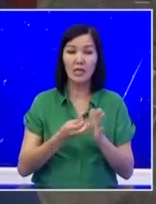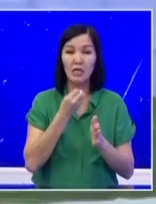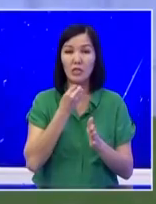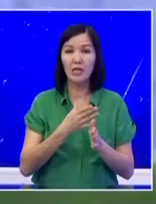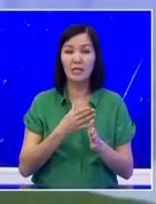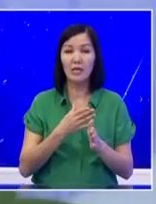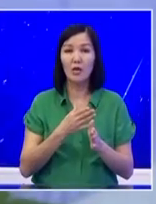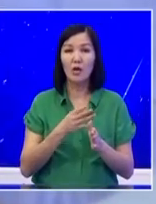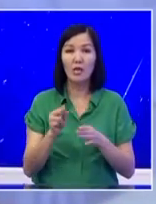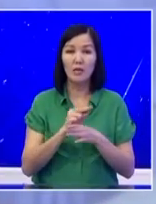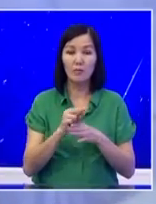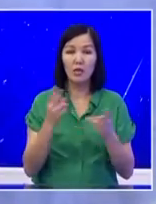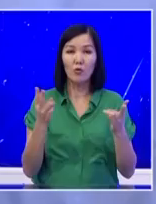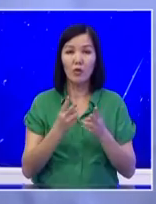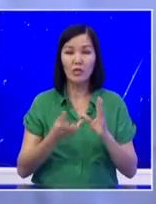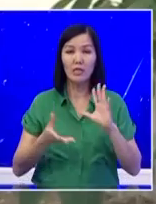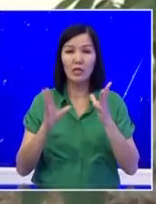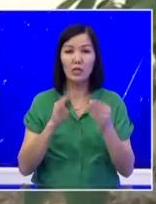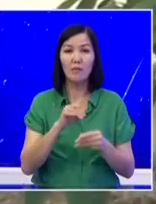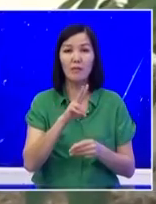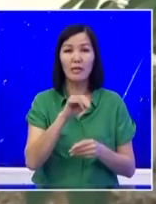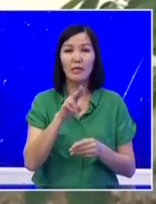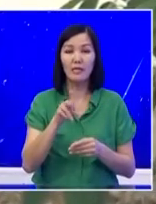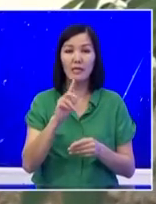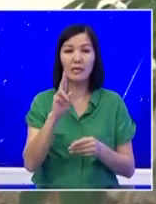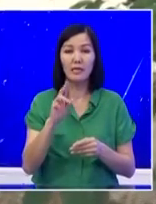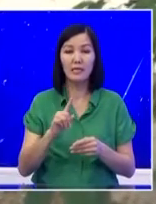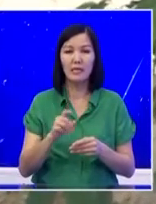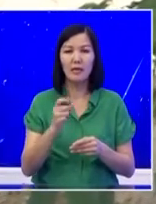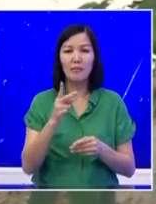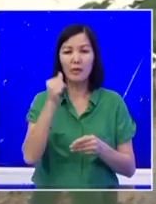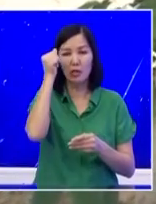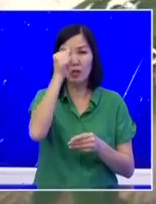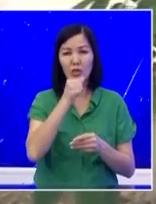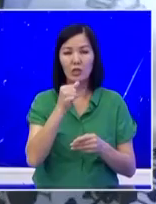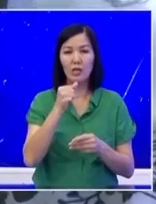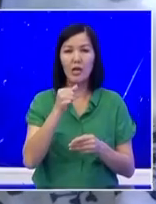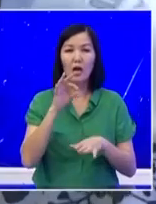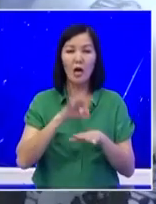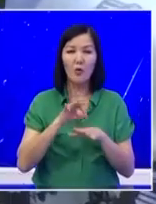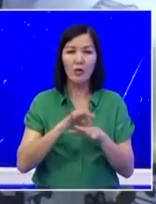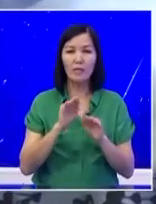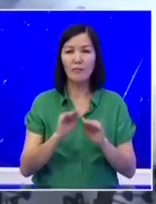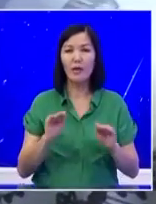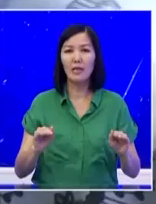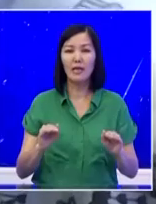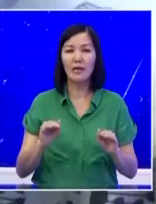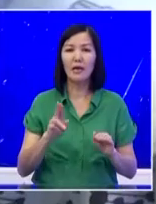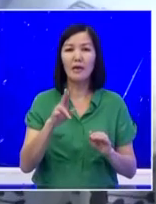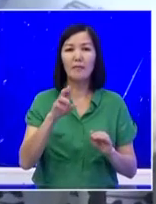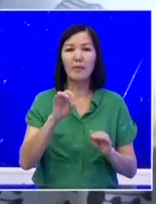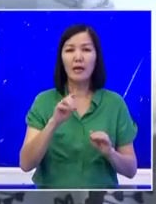Тек уақытылы ем алу қажет. Жалпы лидер кезет еріктілері бірнеше жылдан бері аяқ қолында кемшілігі бар балаларға протез сатып